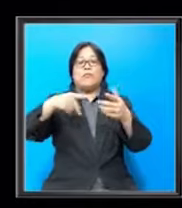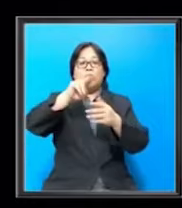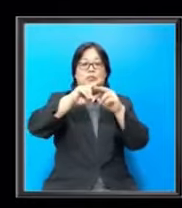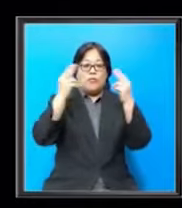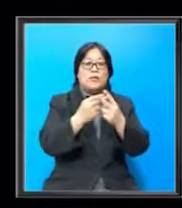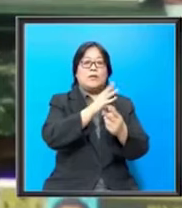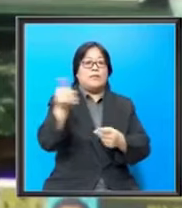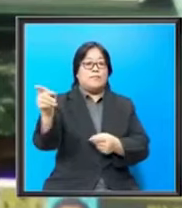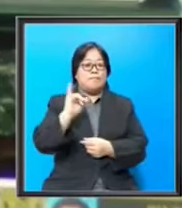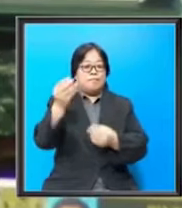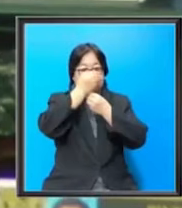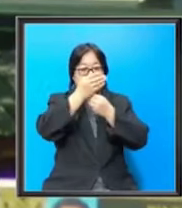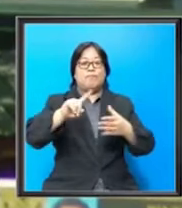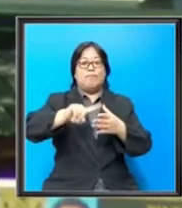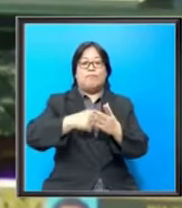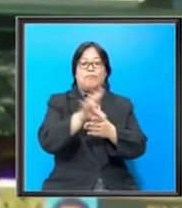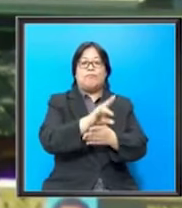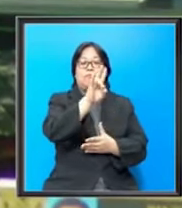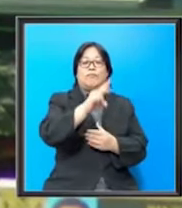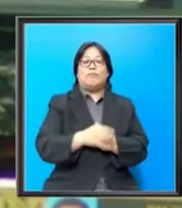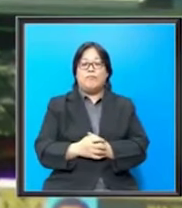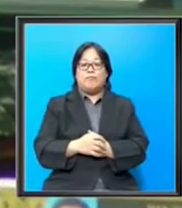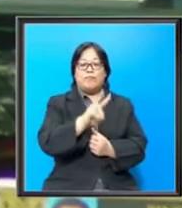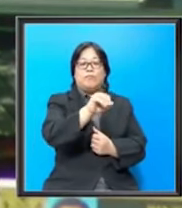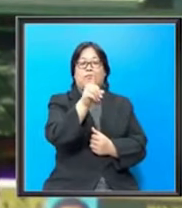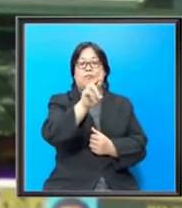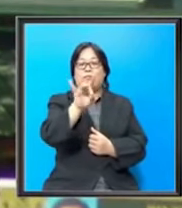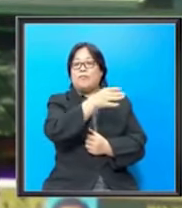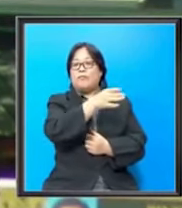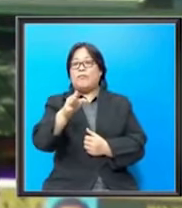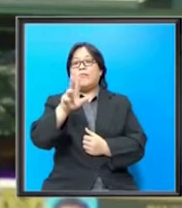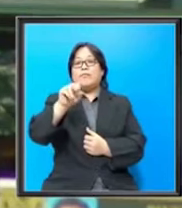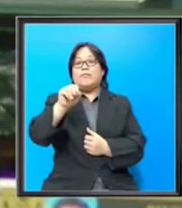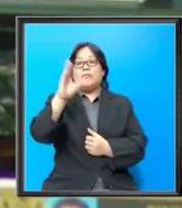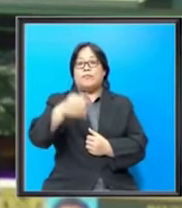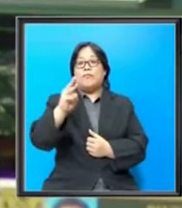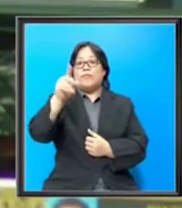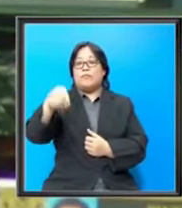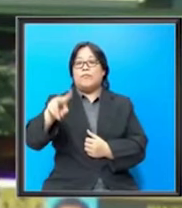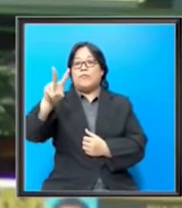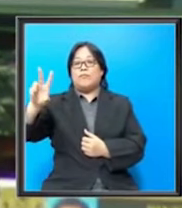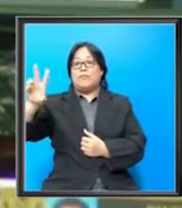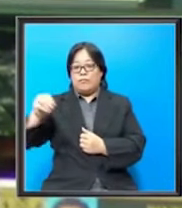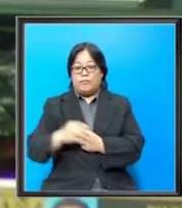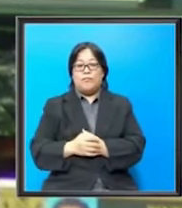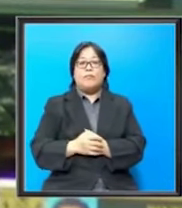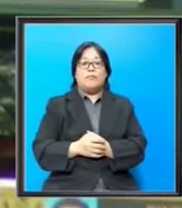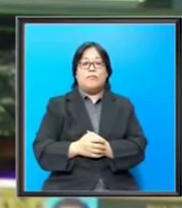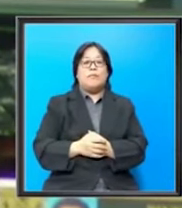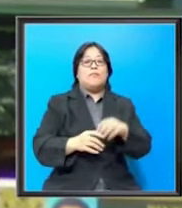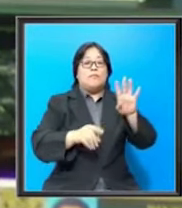penting untuk memastikan rakyat Sabah menikmati lebuh raya yang baik seperti dinikmati